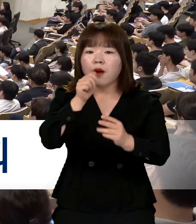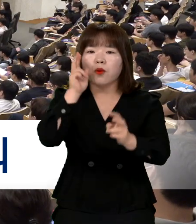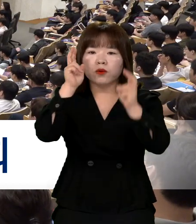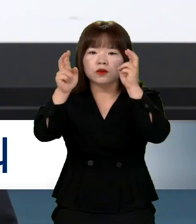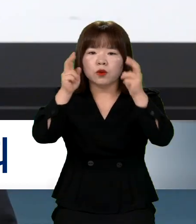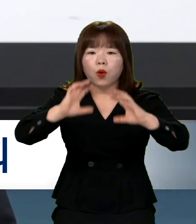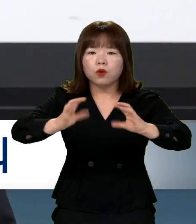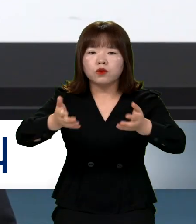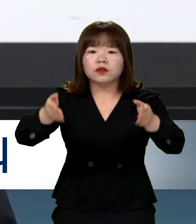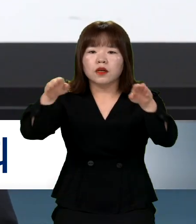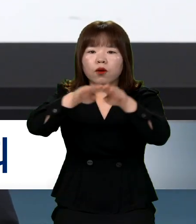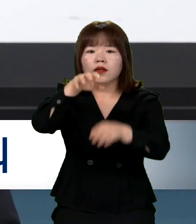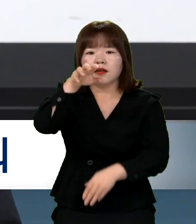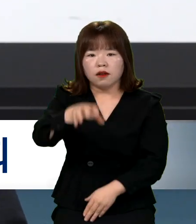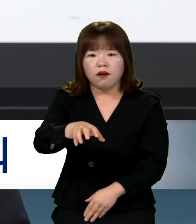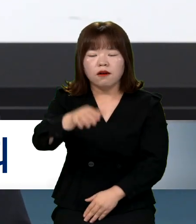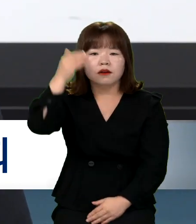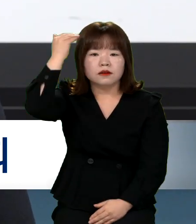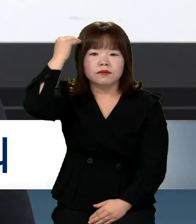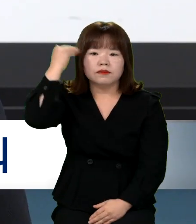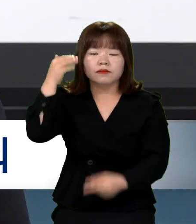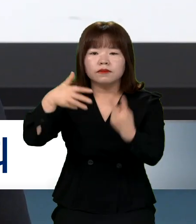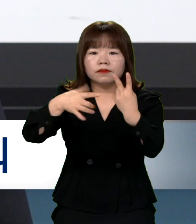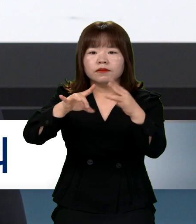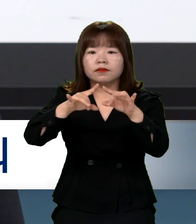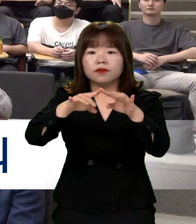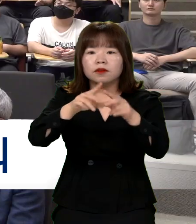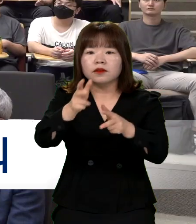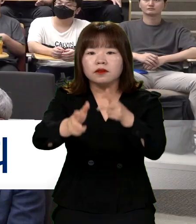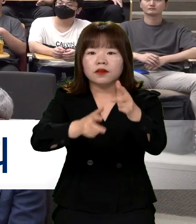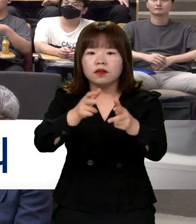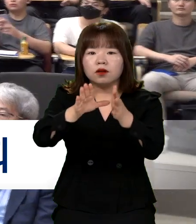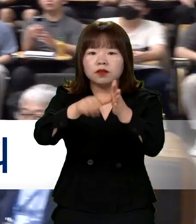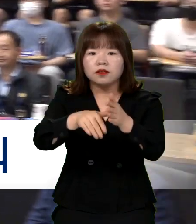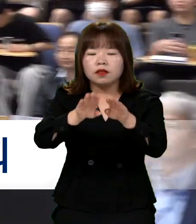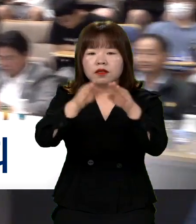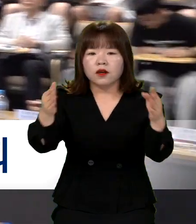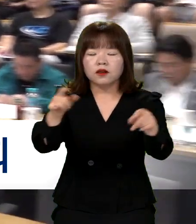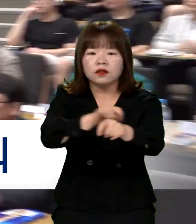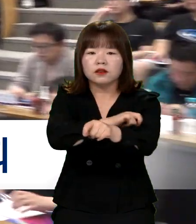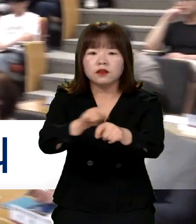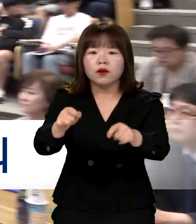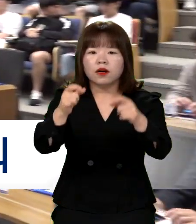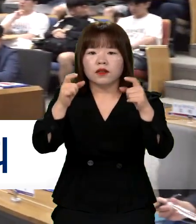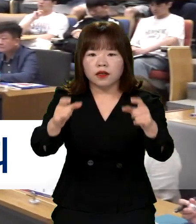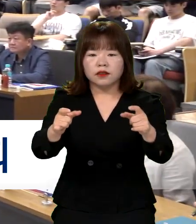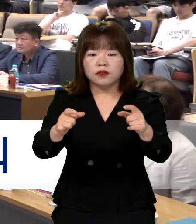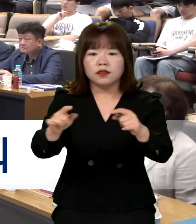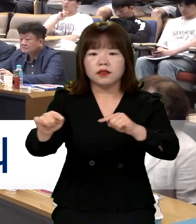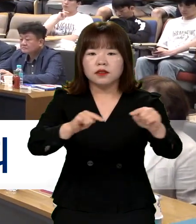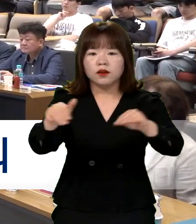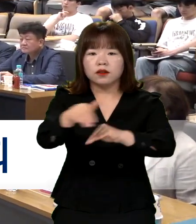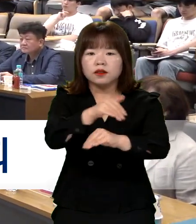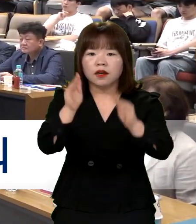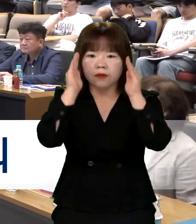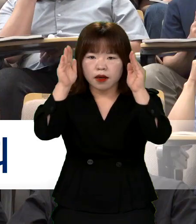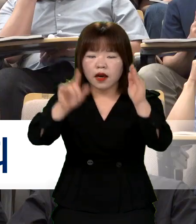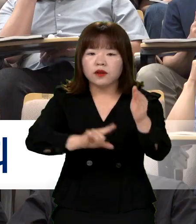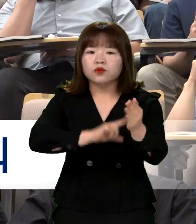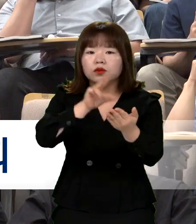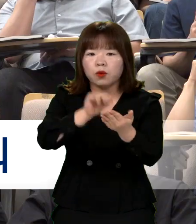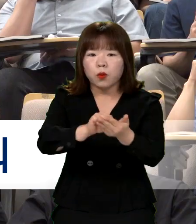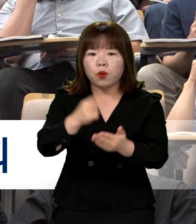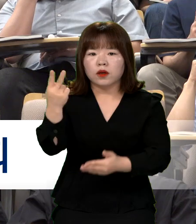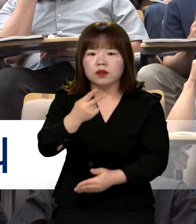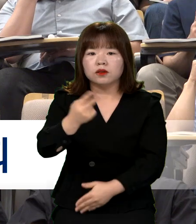포항시는 지난 18일 포스코 국제관 국제회의장에서 대한민국 2차전지 산업시대를 여는 특화단지의 정책 방향을